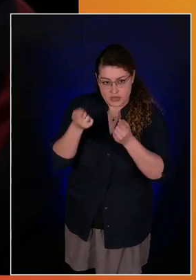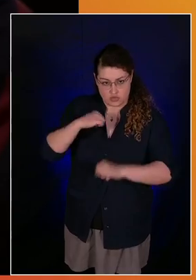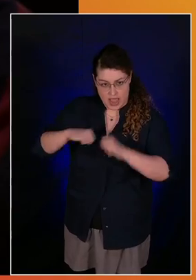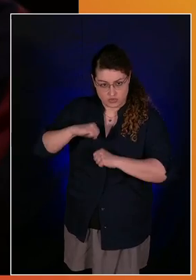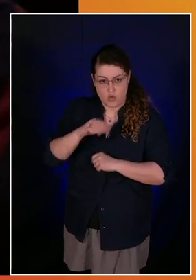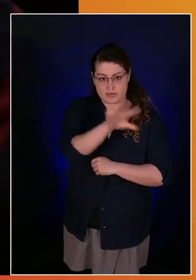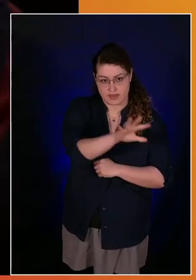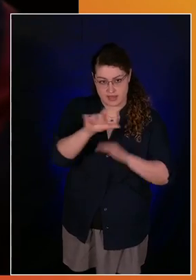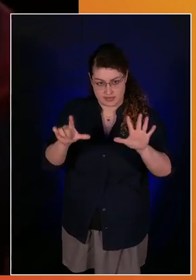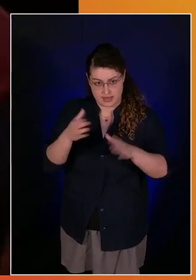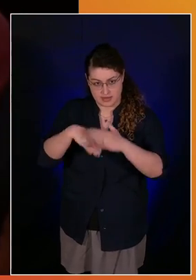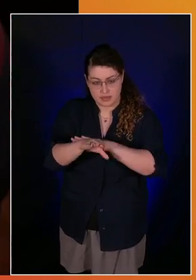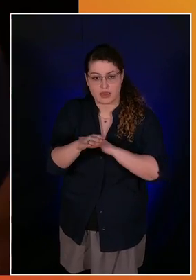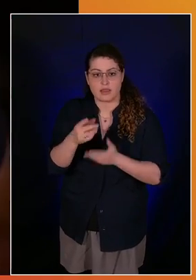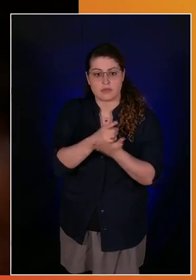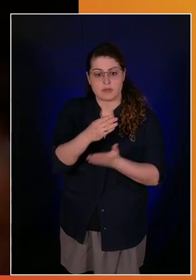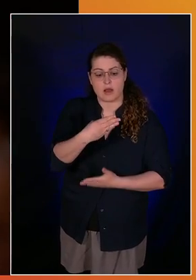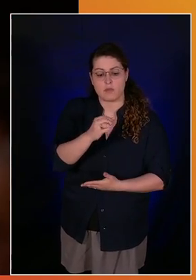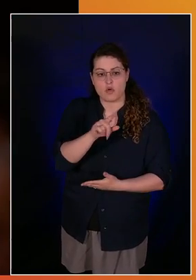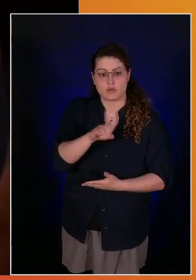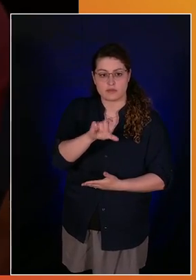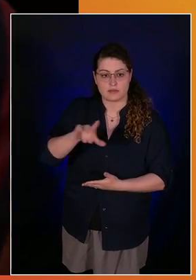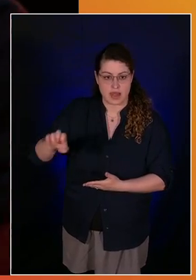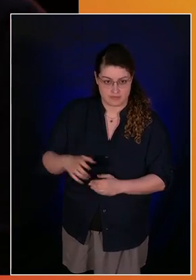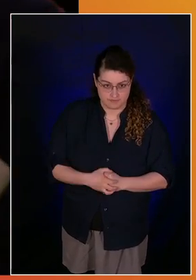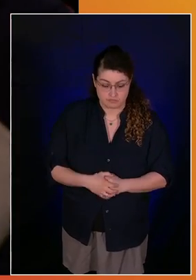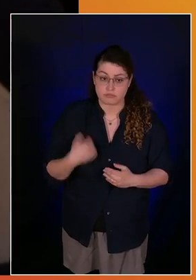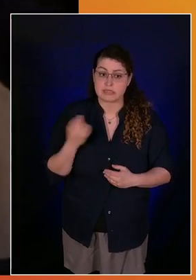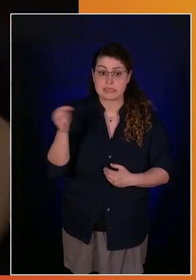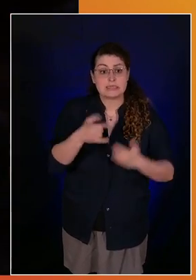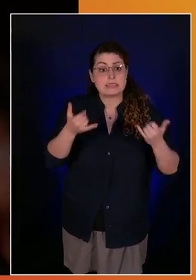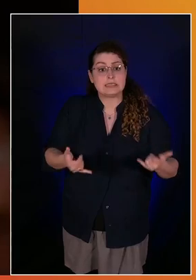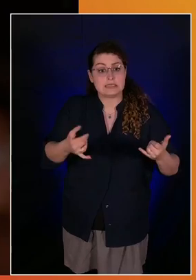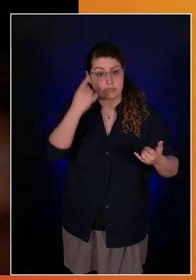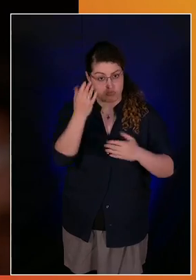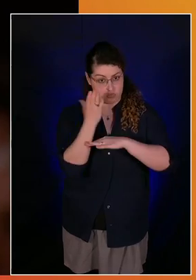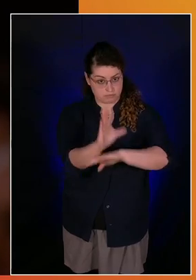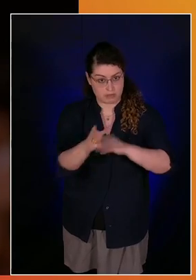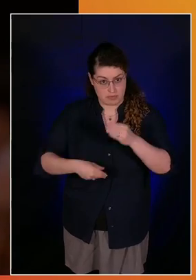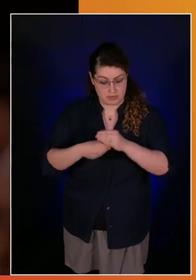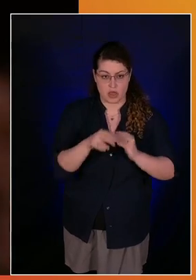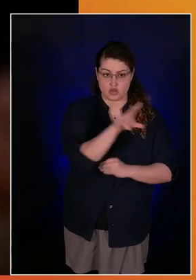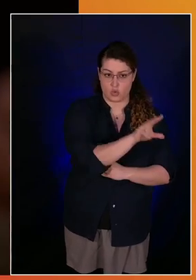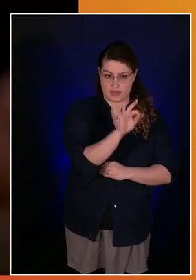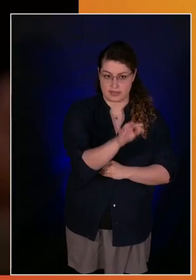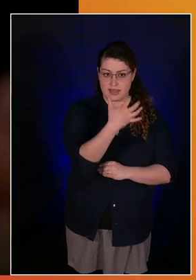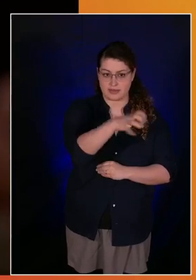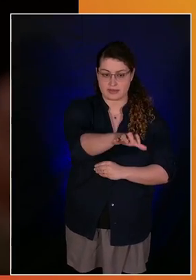57 en Moselle je suis venue aujourd'hui vous parler de l'amendement 3T